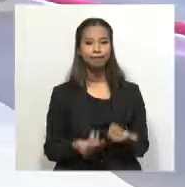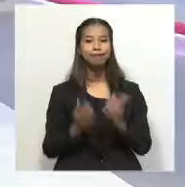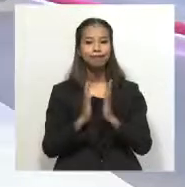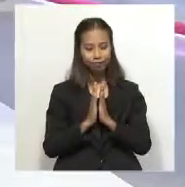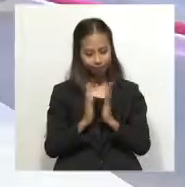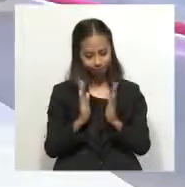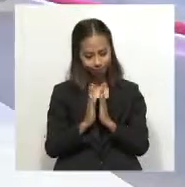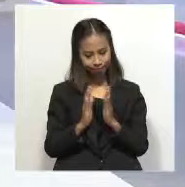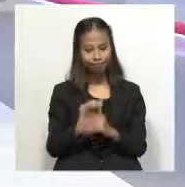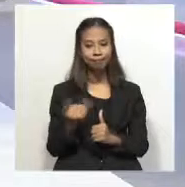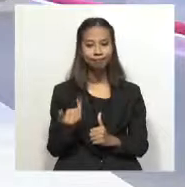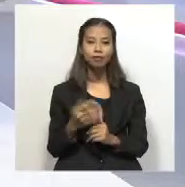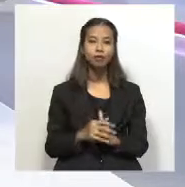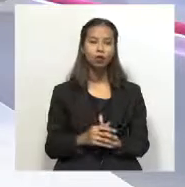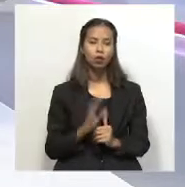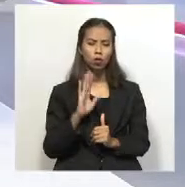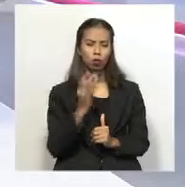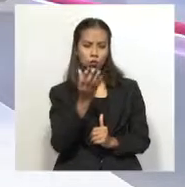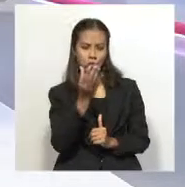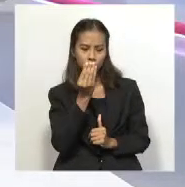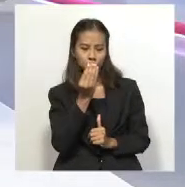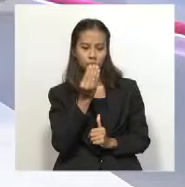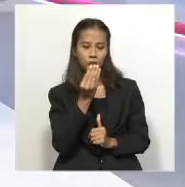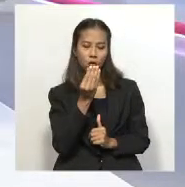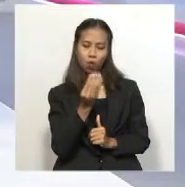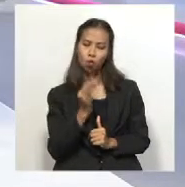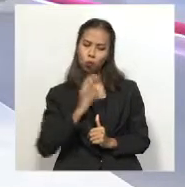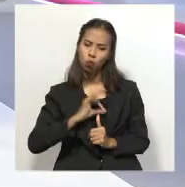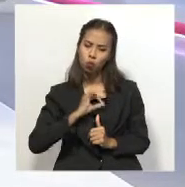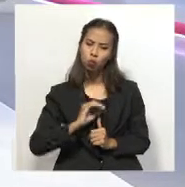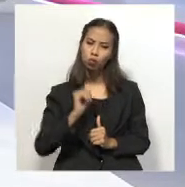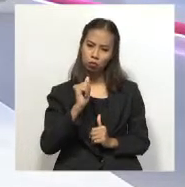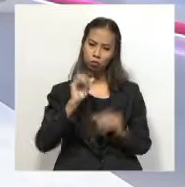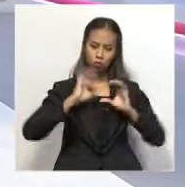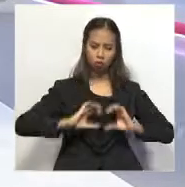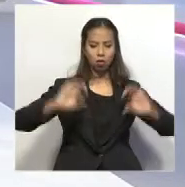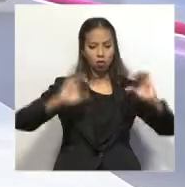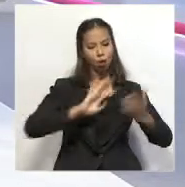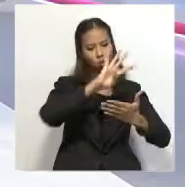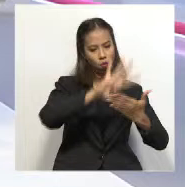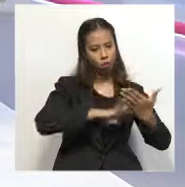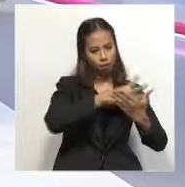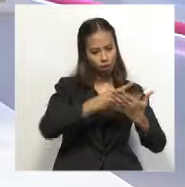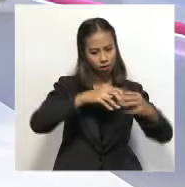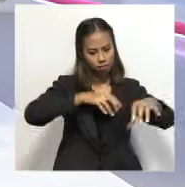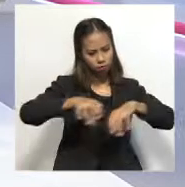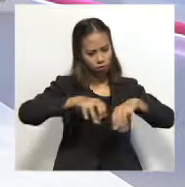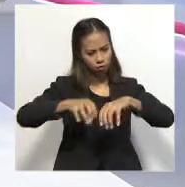ขอบคุณคุณอัยราอัลราวีนะคะฟังแบบนี้แล้วก็ใจชื้นขึ้นมานะว่ารัฐบาลเนี่ยวางแผนการบริหารจัดการเอา